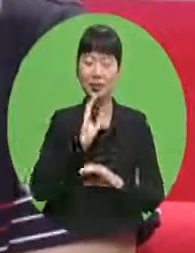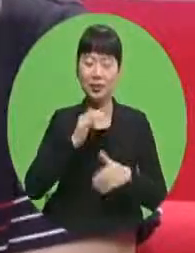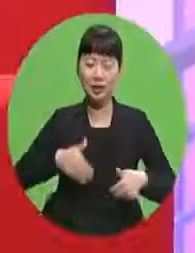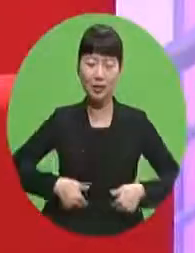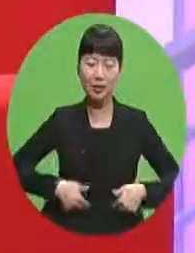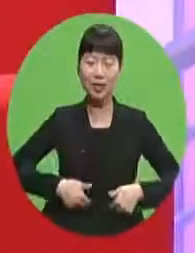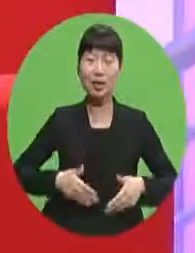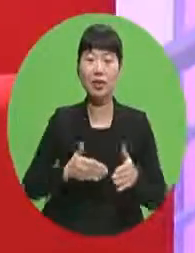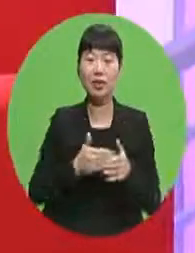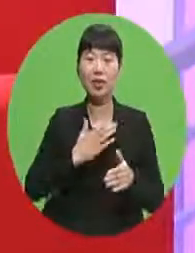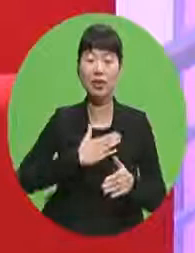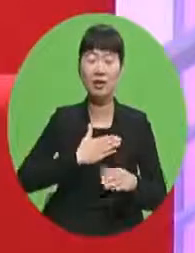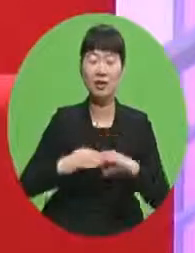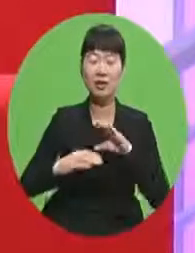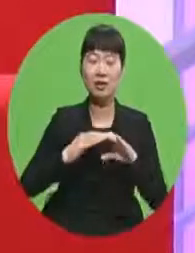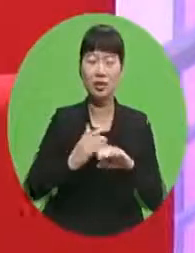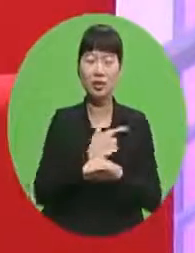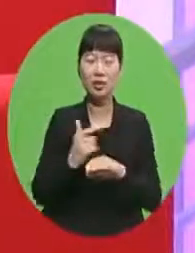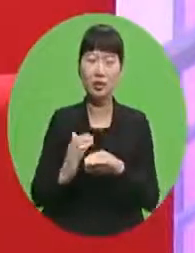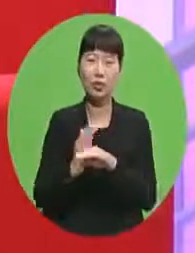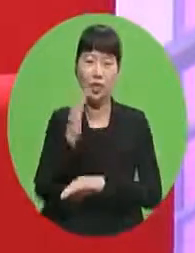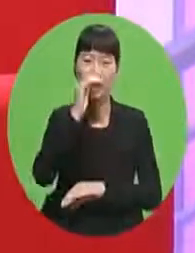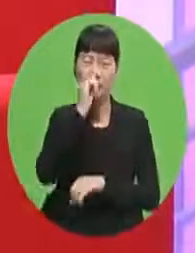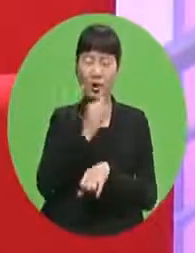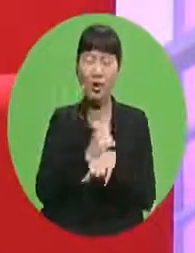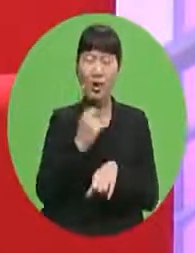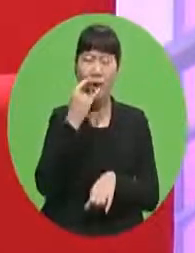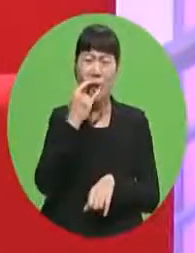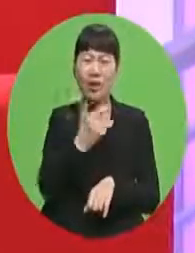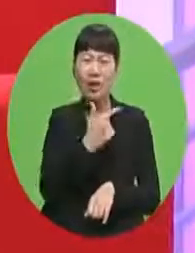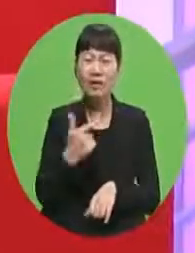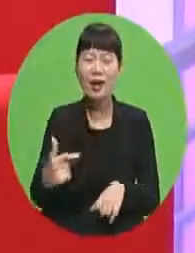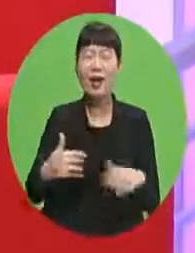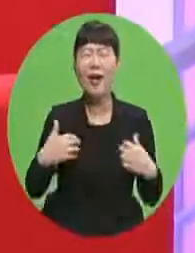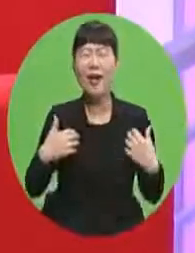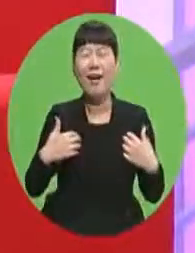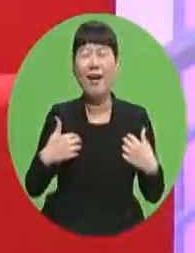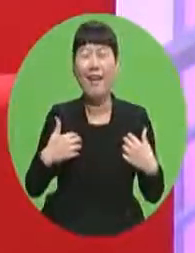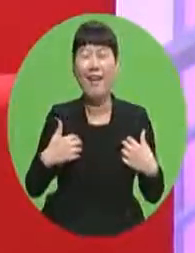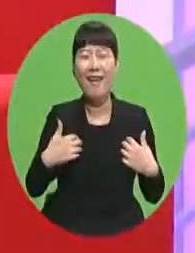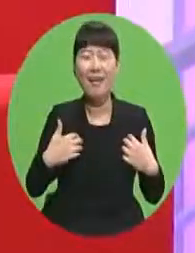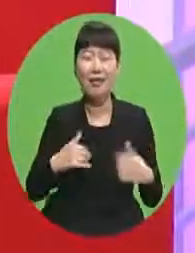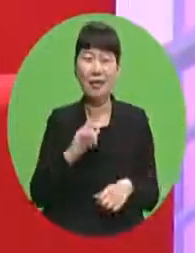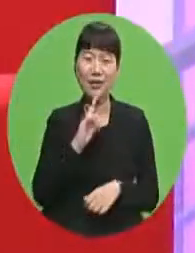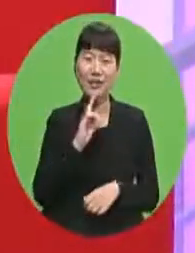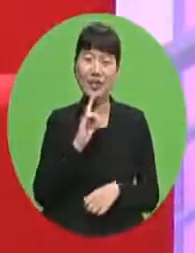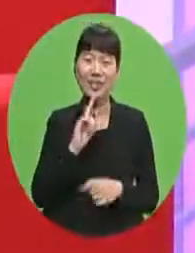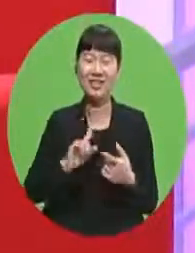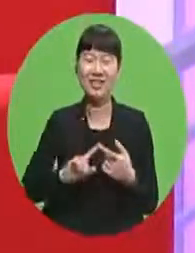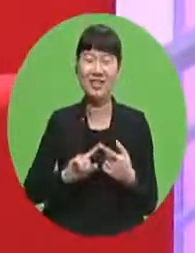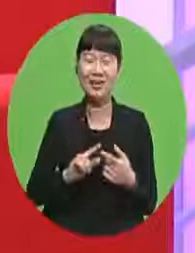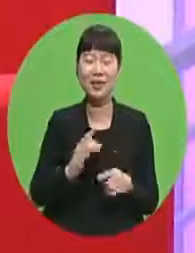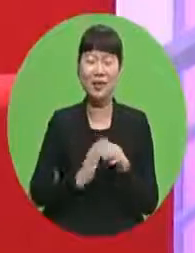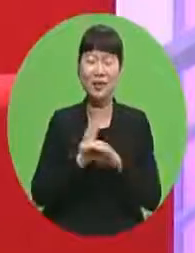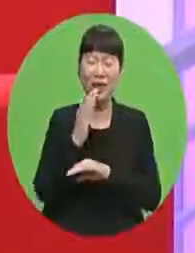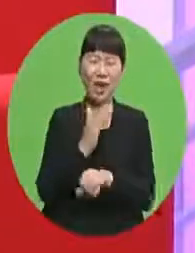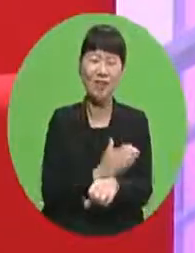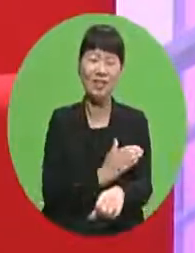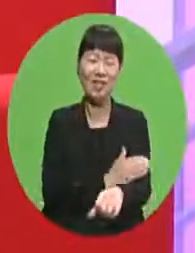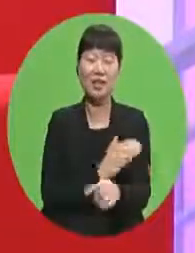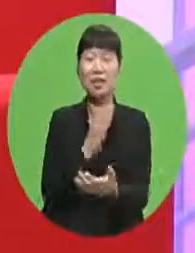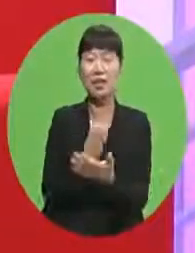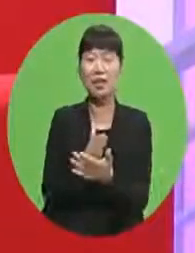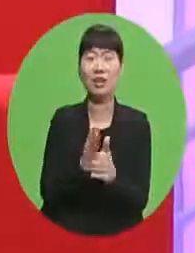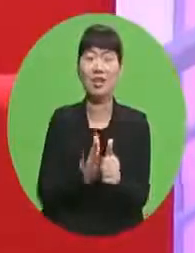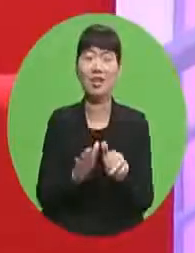네네. 정서적인 소통을 너무 과장되게 한다는 거죠. 엄마가 너무 기뻐요. 뭐 이런데든가 이런 것들을 과장되게 하지 않는 게